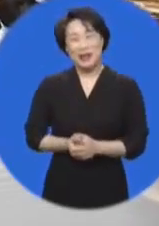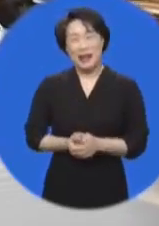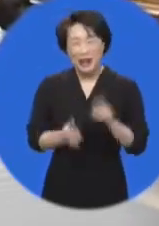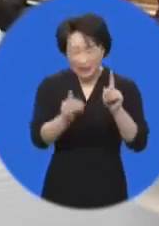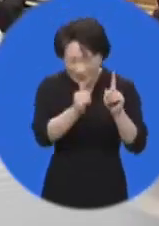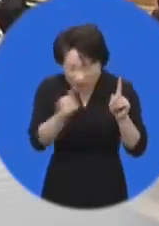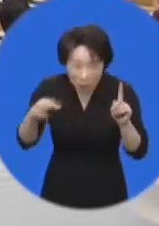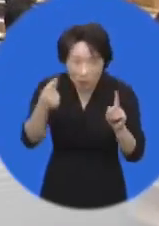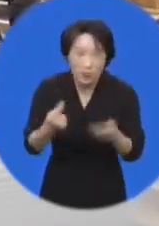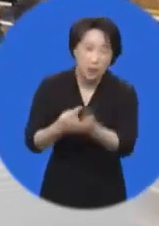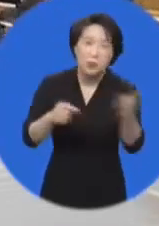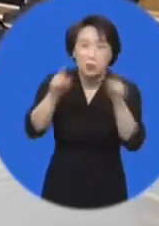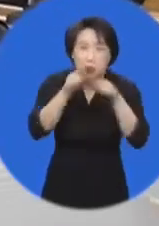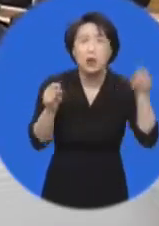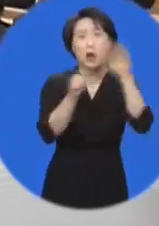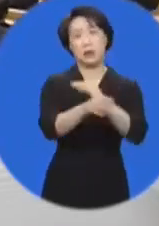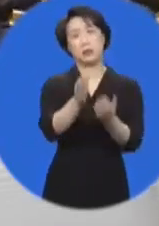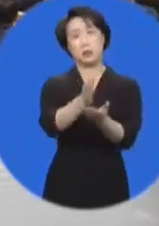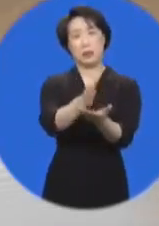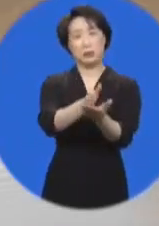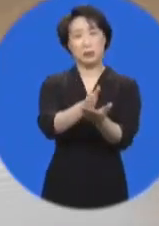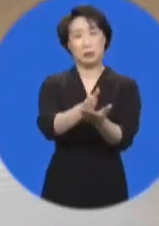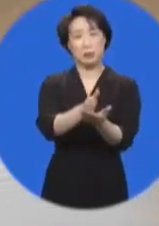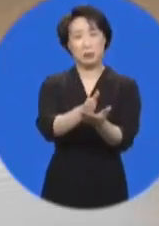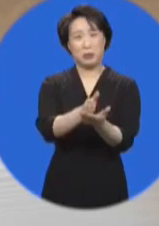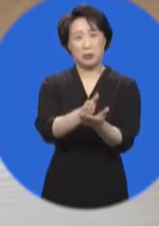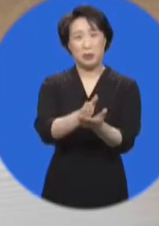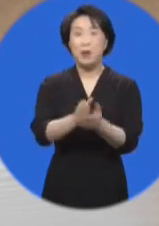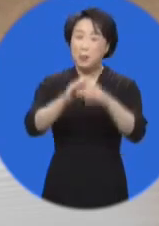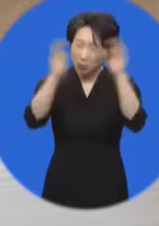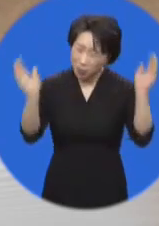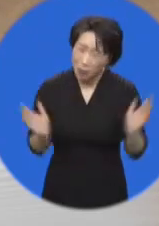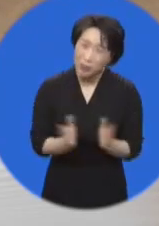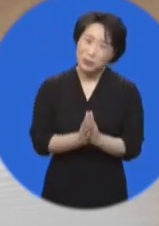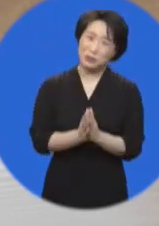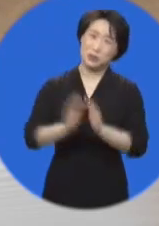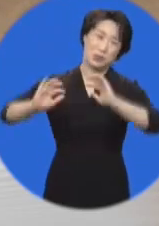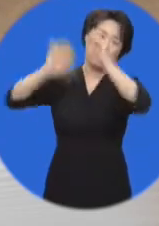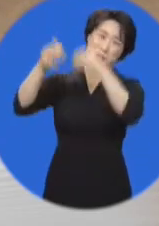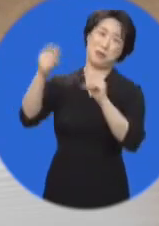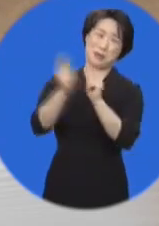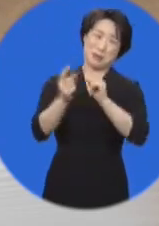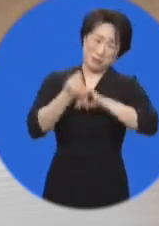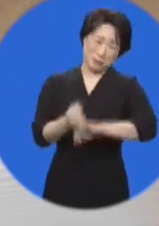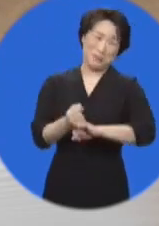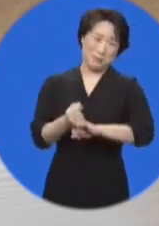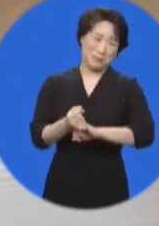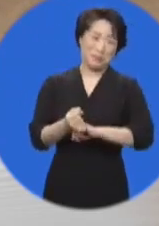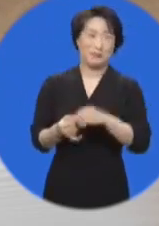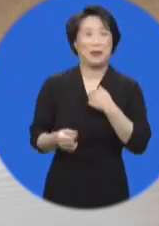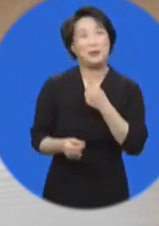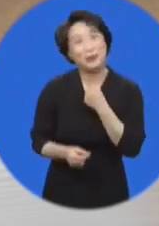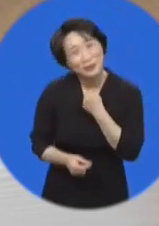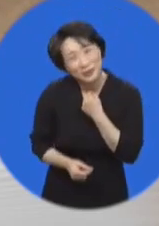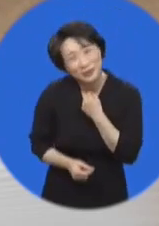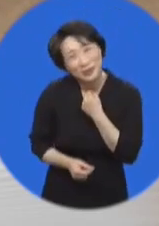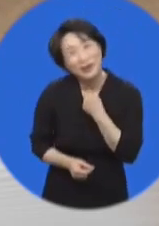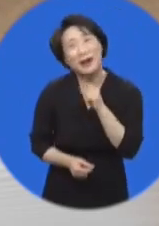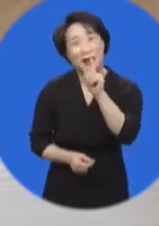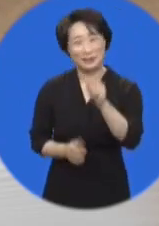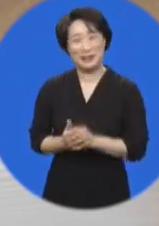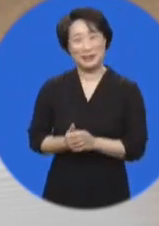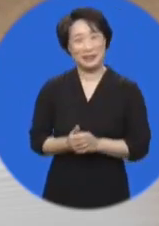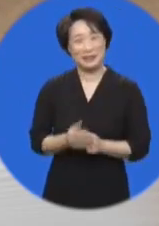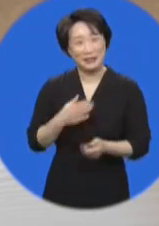한 사람도 지옥 가지 말고 저는 천국에서 만나보자. 그런